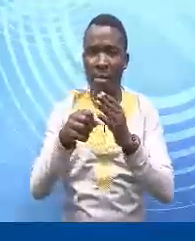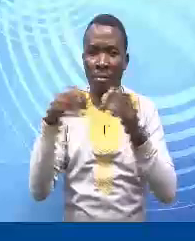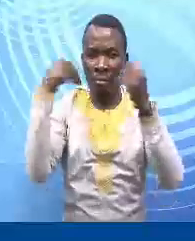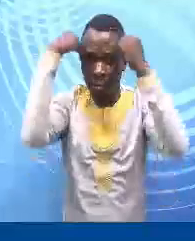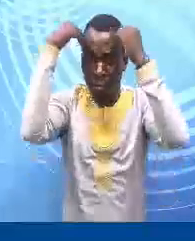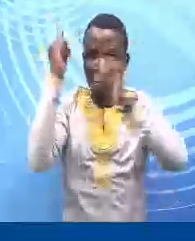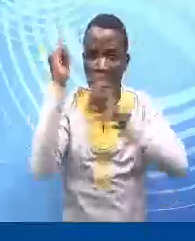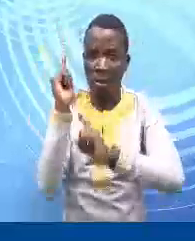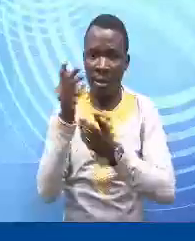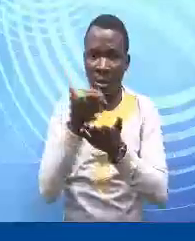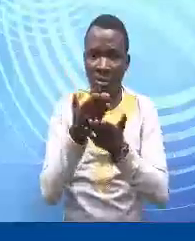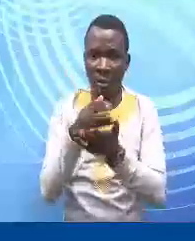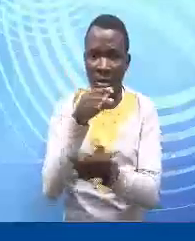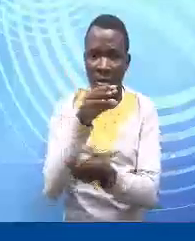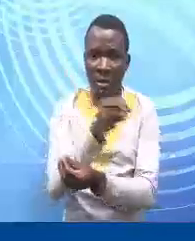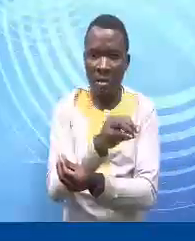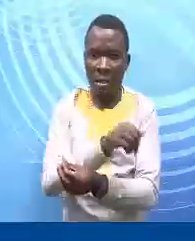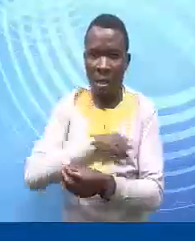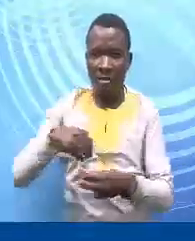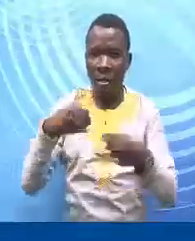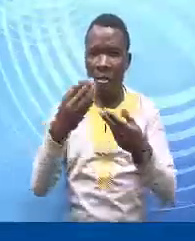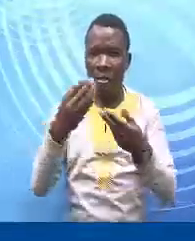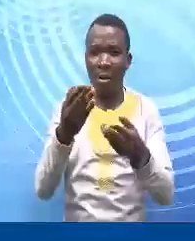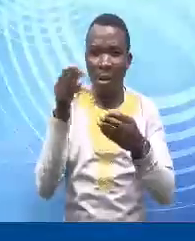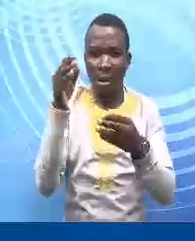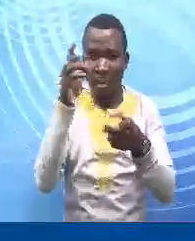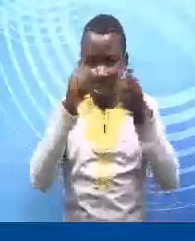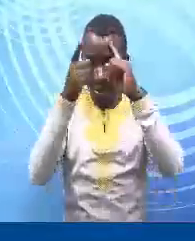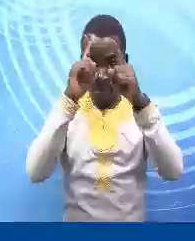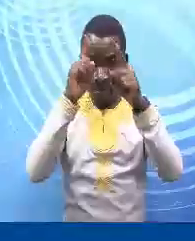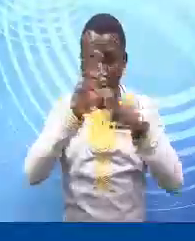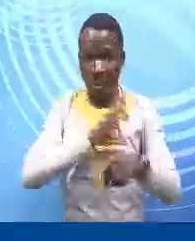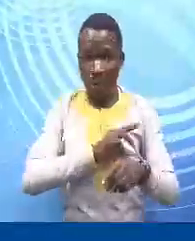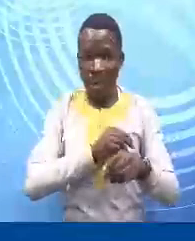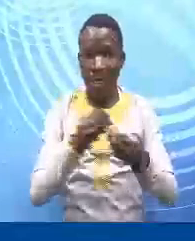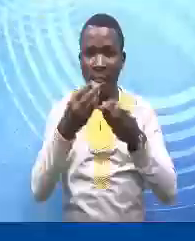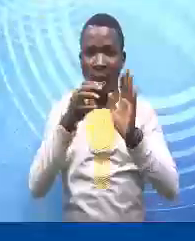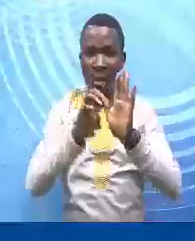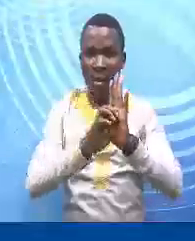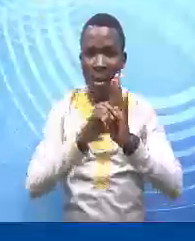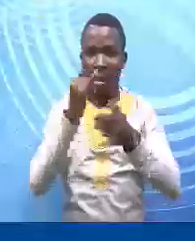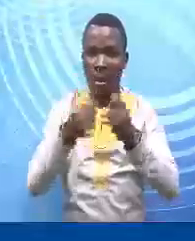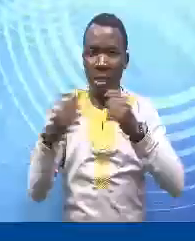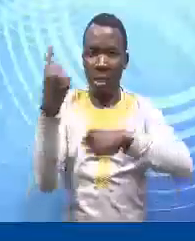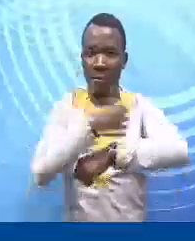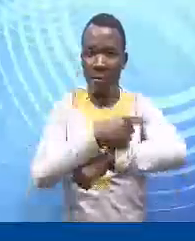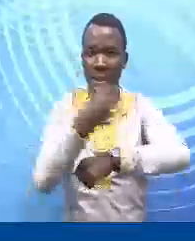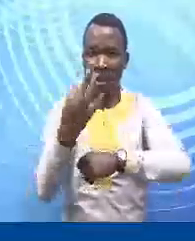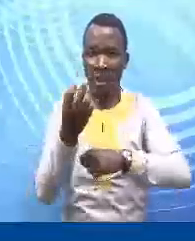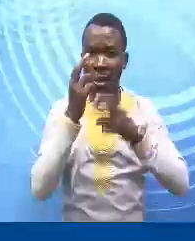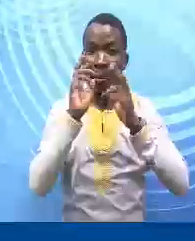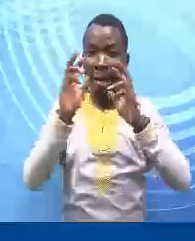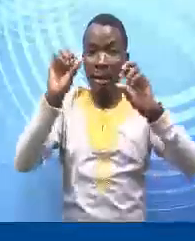ruswa atayitanga bakamushakira ibyaha atanga urugero ko ashize igihe kingana n'iminsi itatu basa naho bareba na